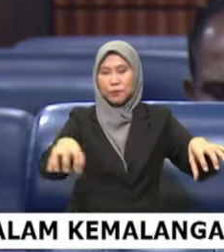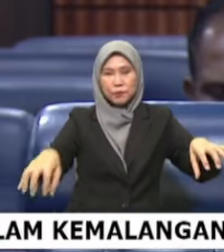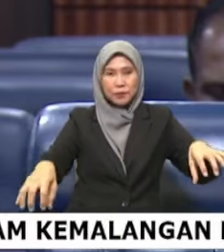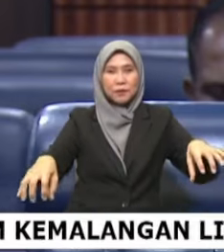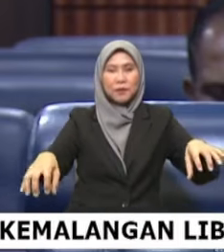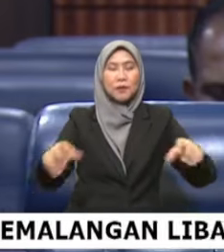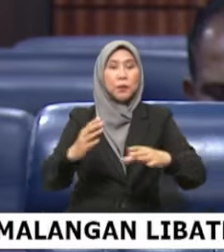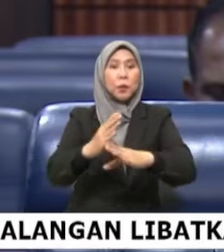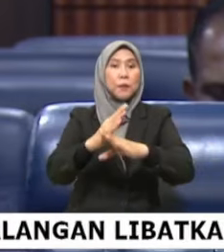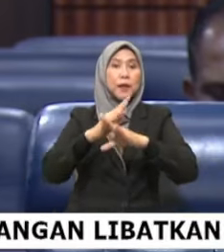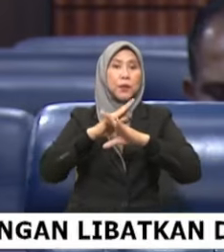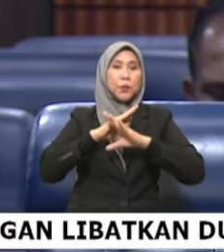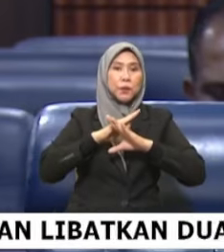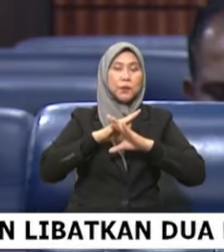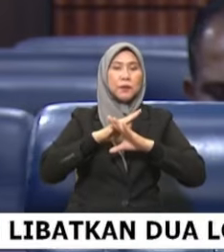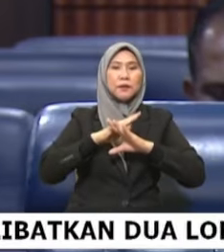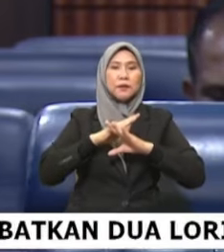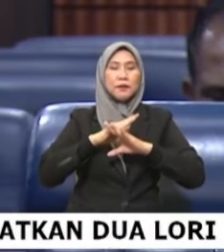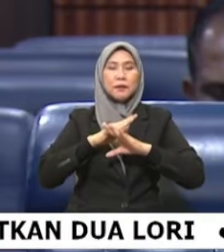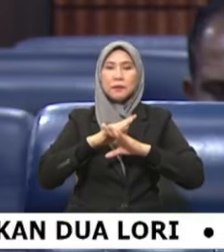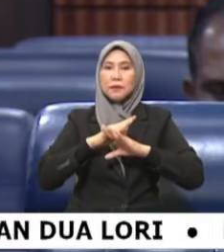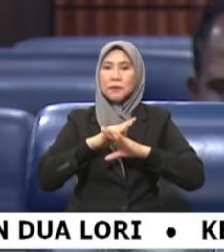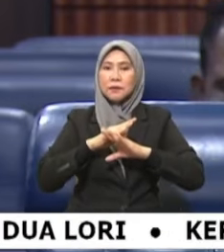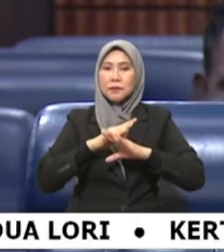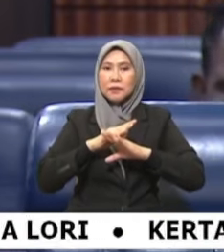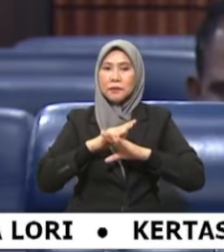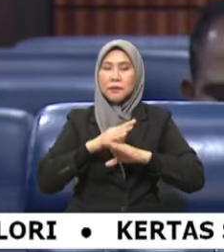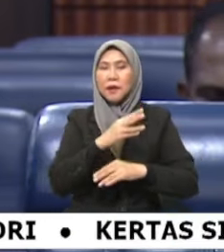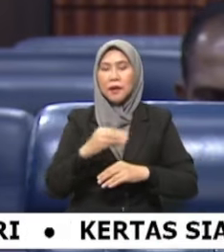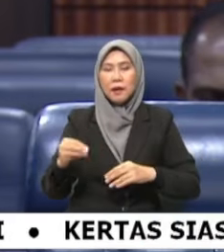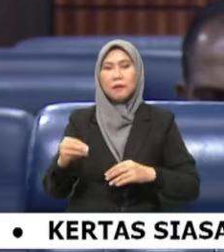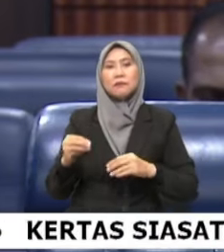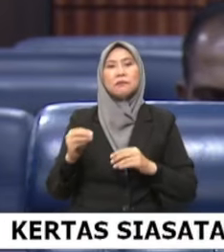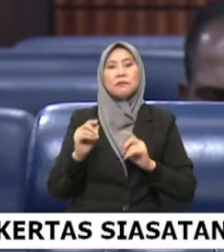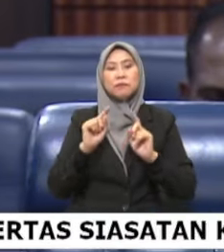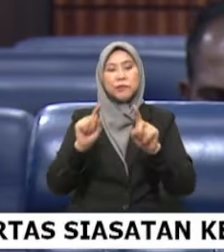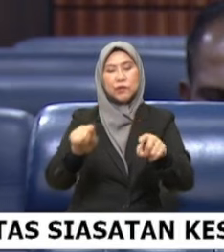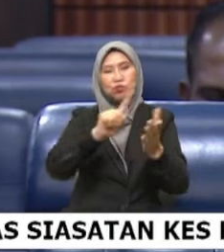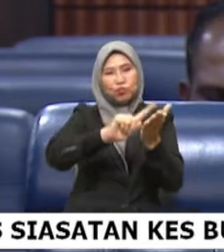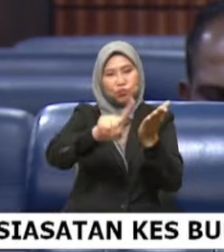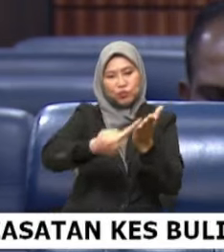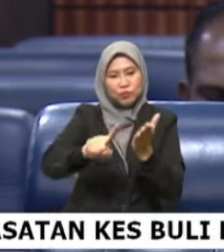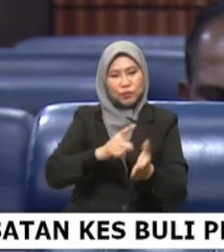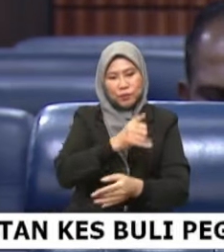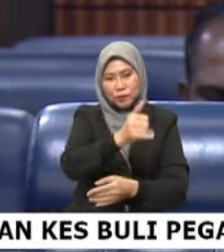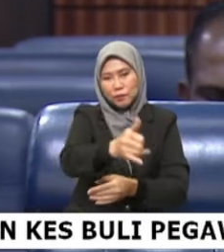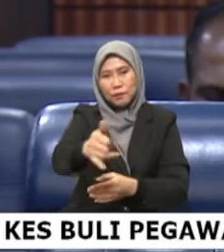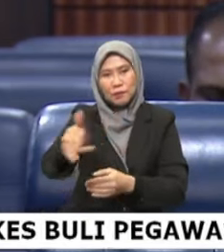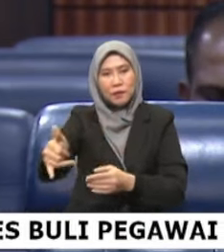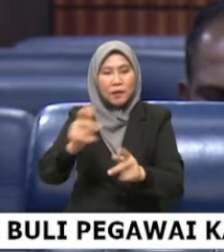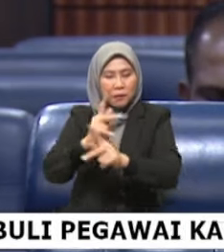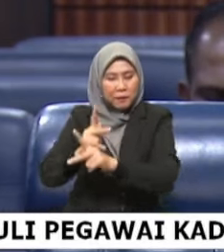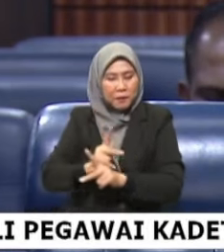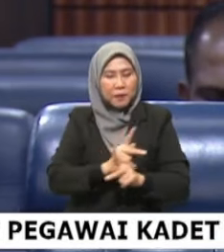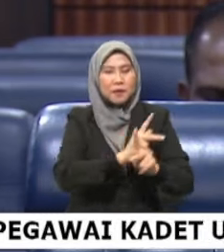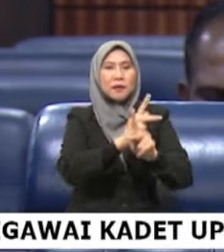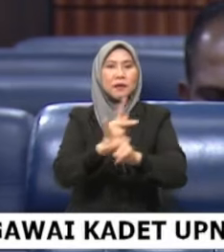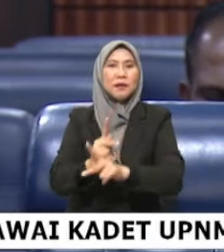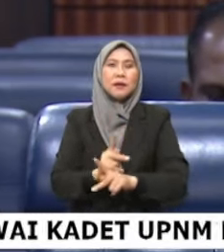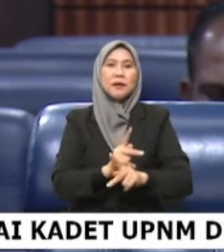program perlindungan biodiversity dan rontaan PP3 serta pemeliharaan